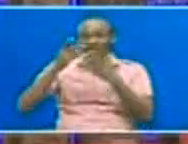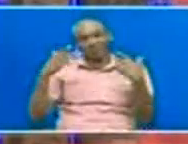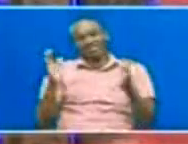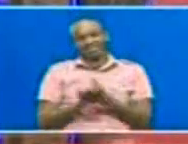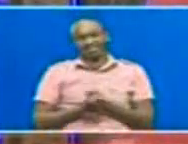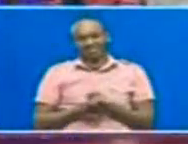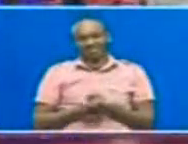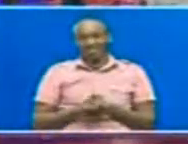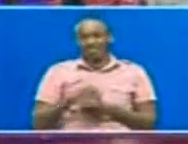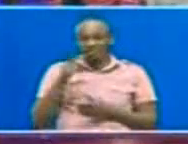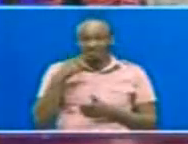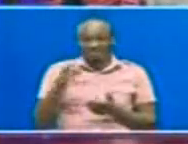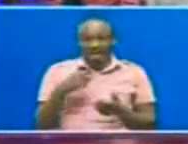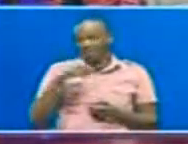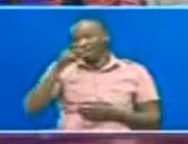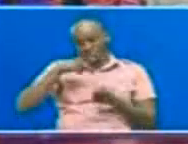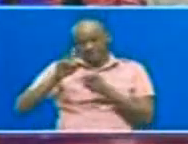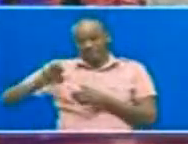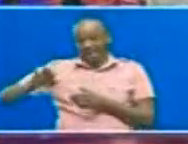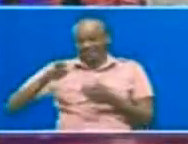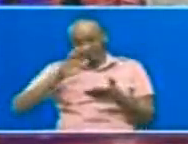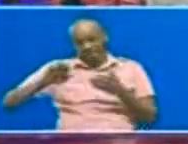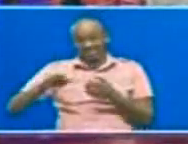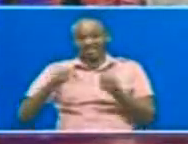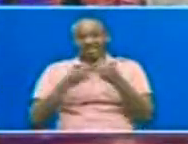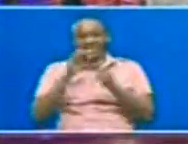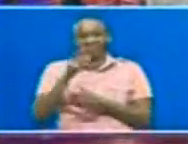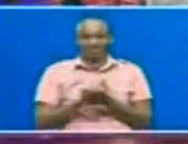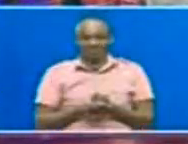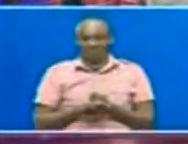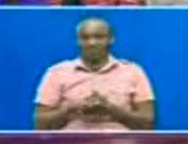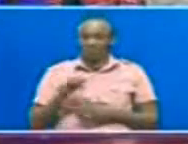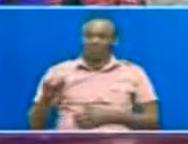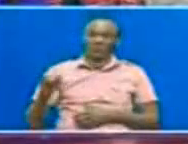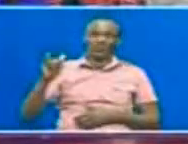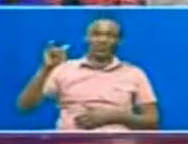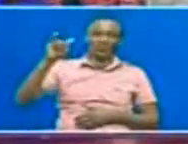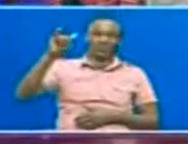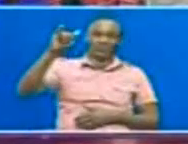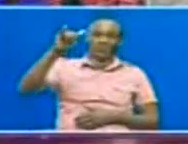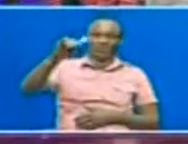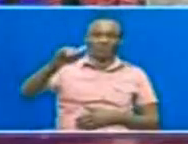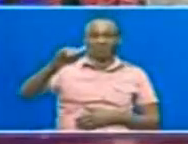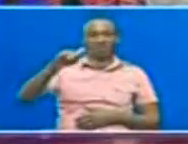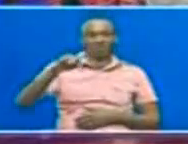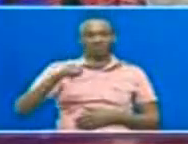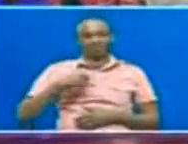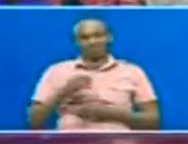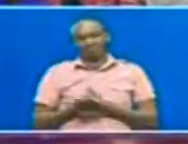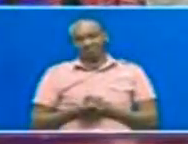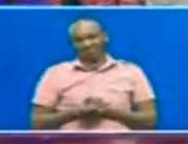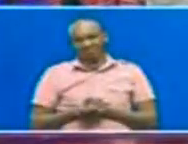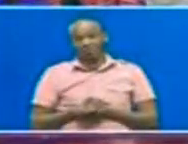kwa sababu tulikuwa nimelipa zingine huko. Kufly wapi mpaka Holland. Mpaka Holland. So